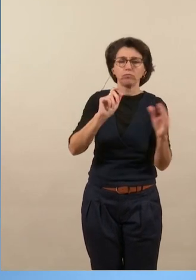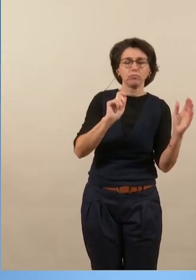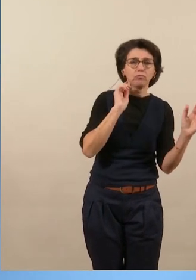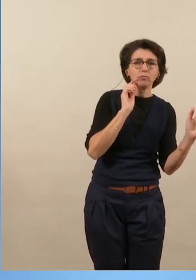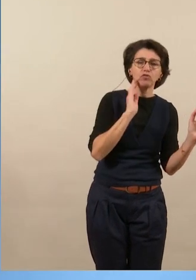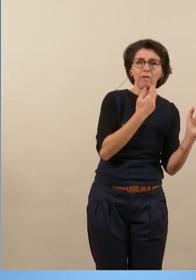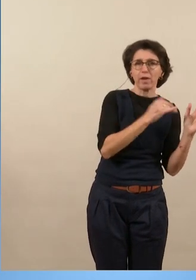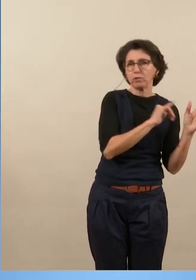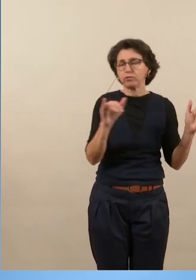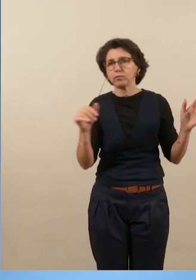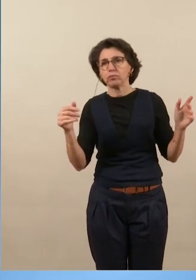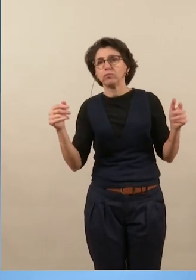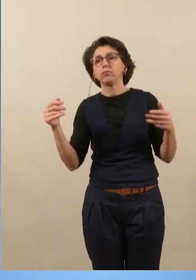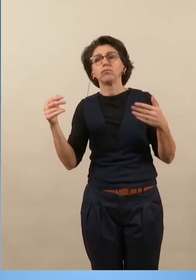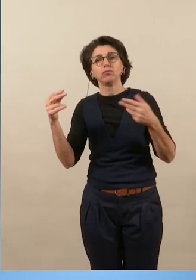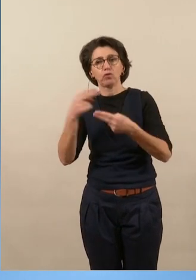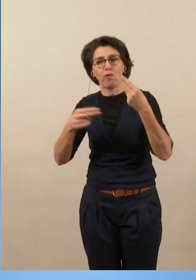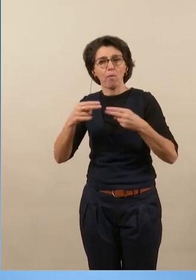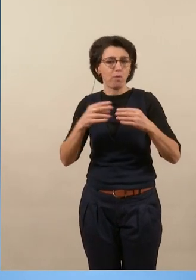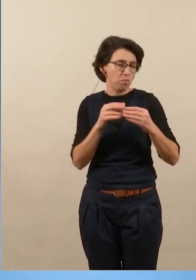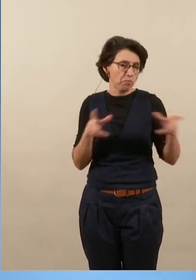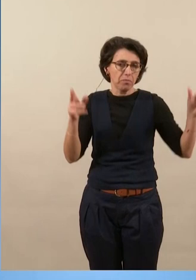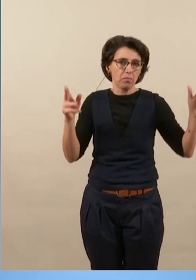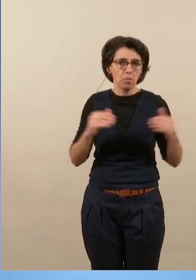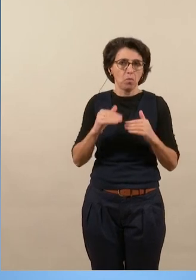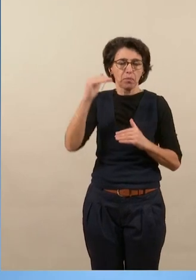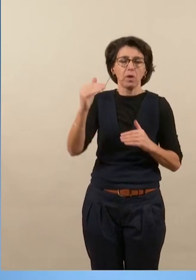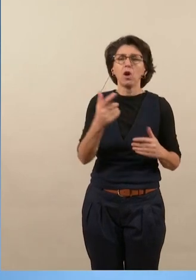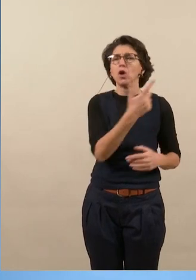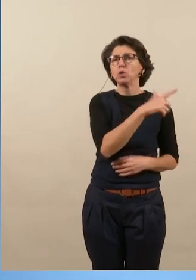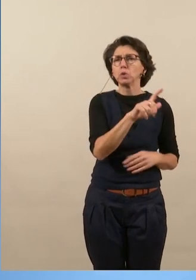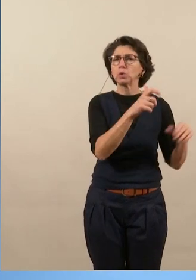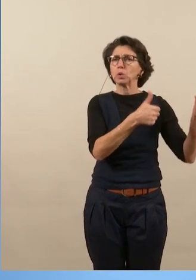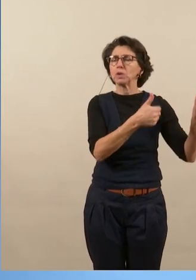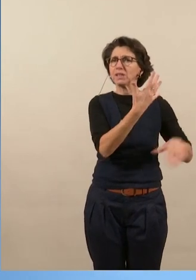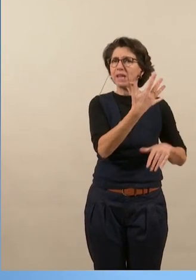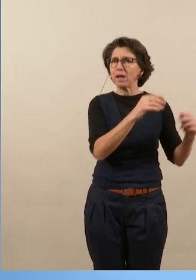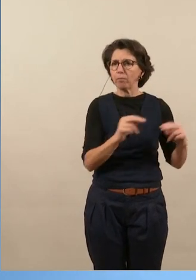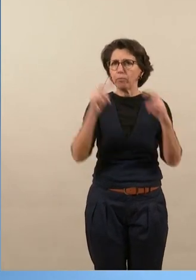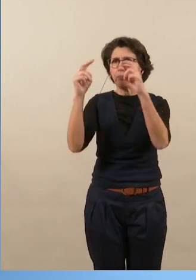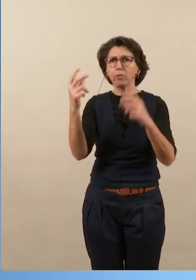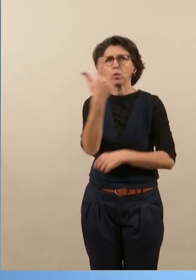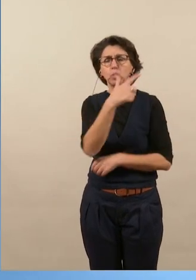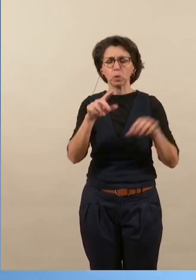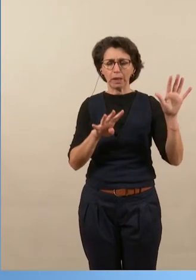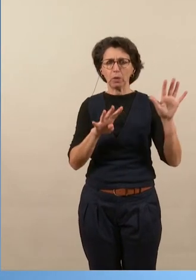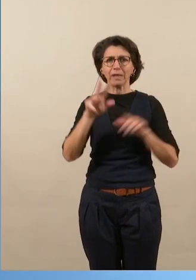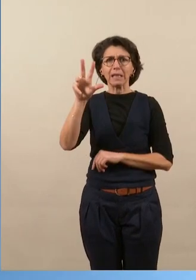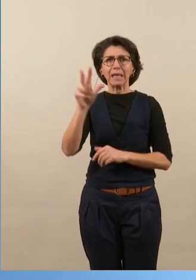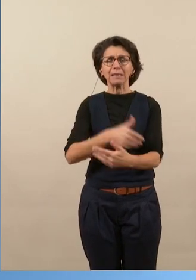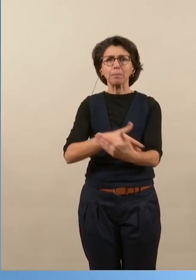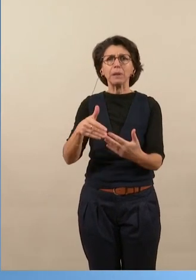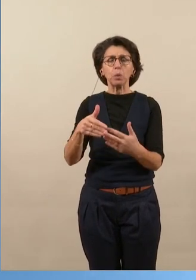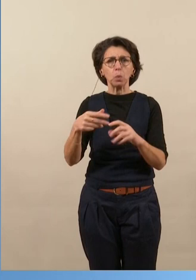l'endette à 2026 est passé de 265 à 293 million d'euros soit 10